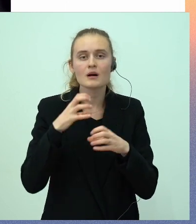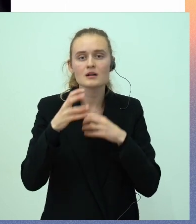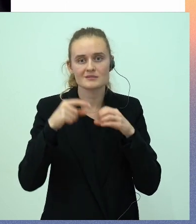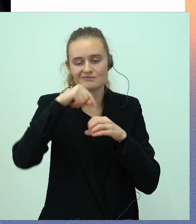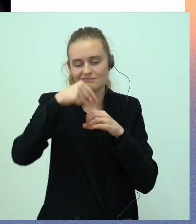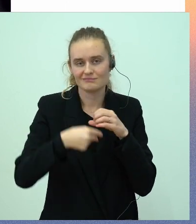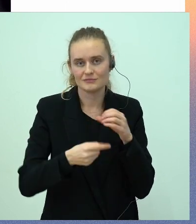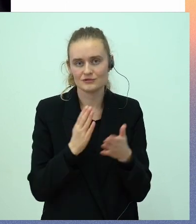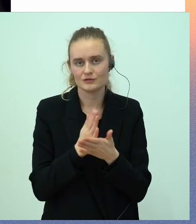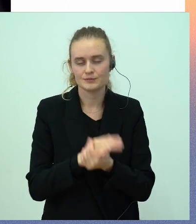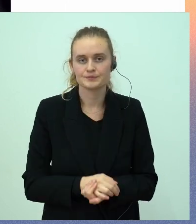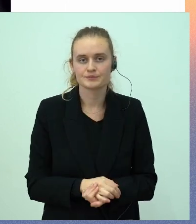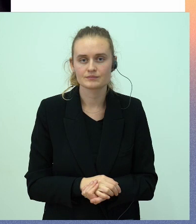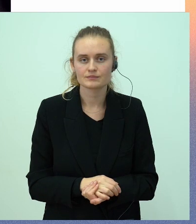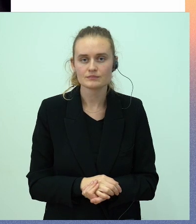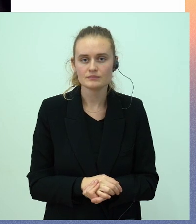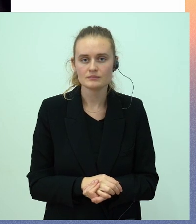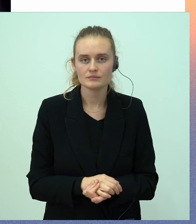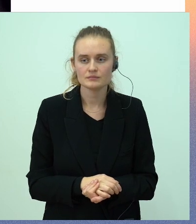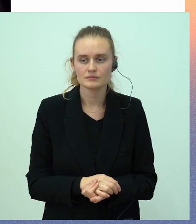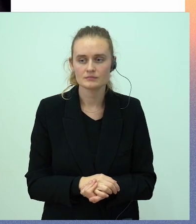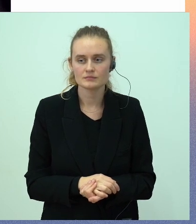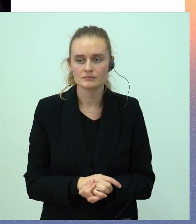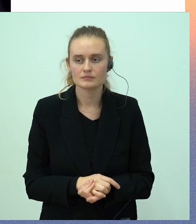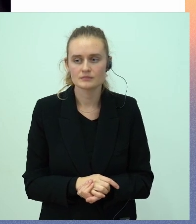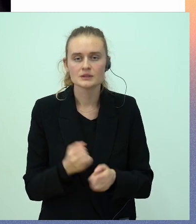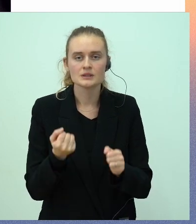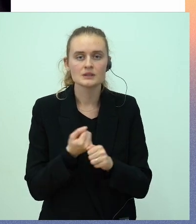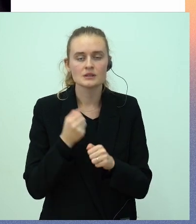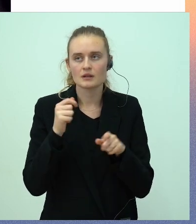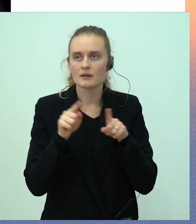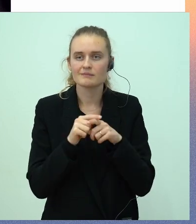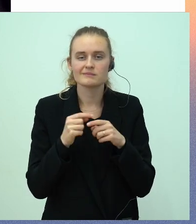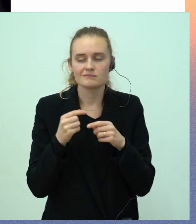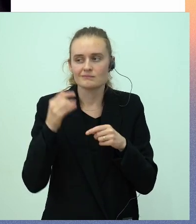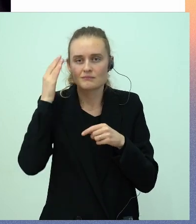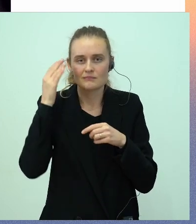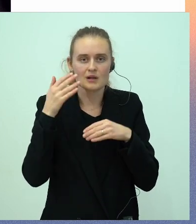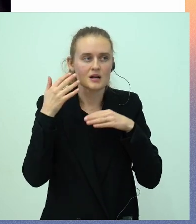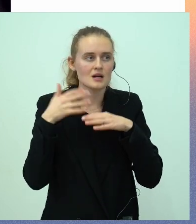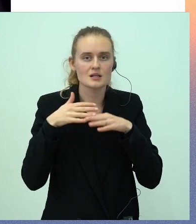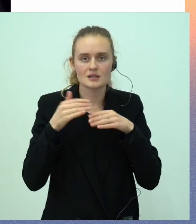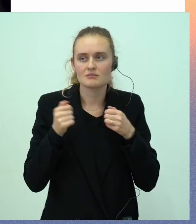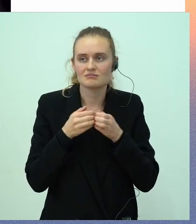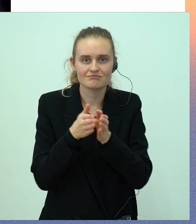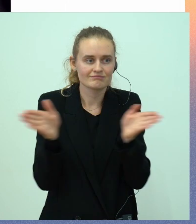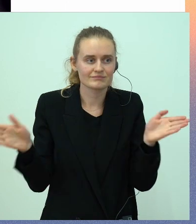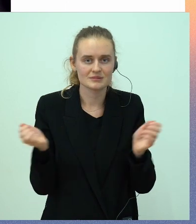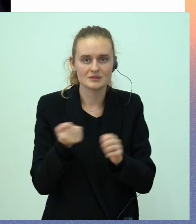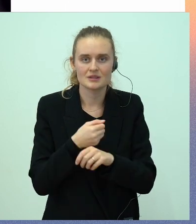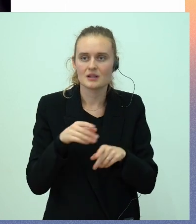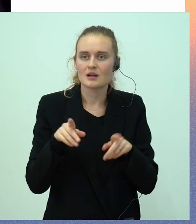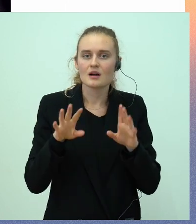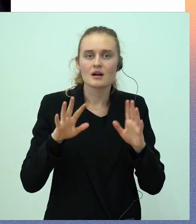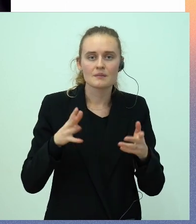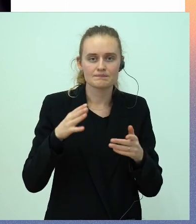turime imtis ne vienos valstybės mastu. Turėtume mąstyti plačiau ir mąstyti apie, tarkime, ES strategiją, kaip reikėtų